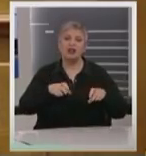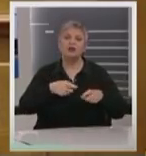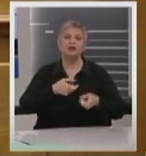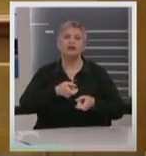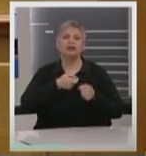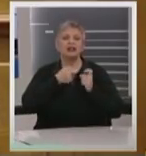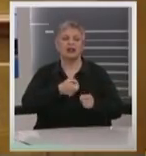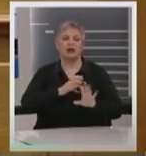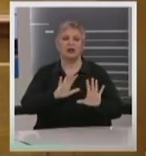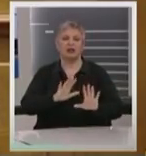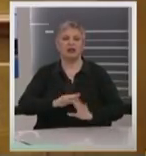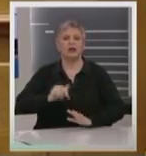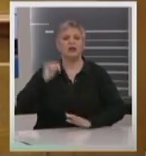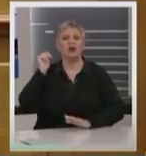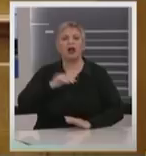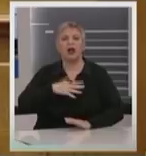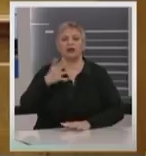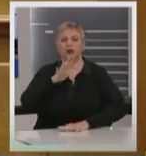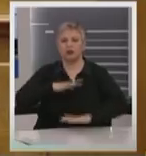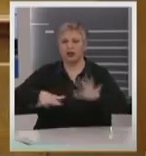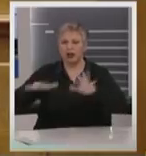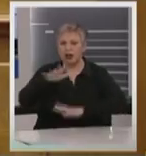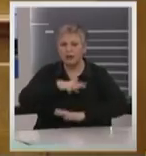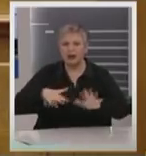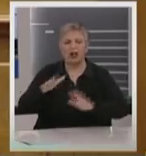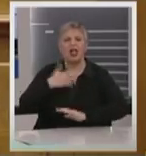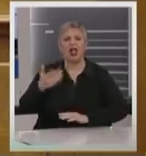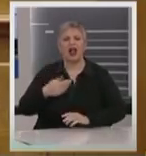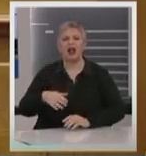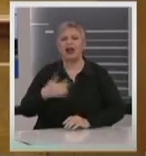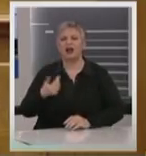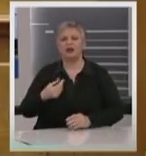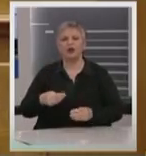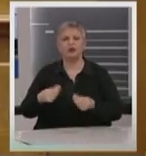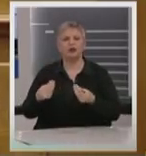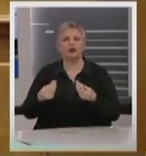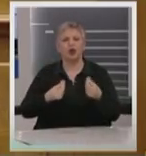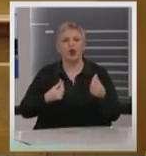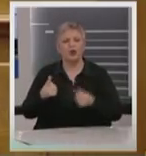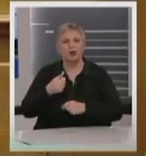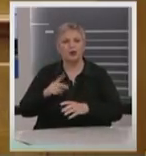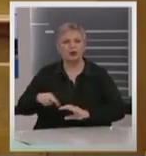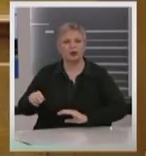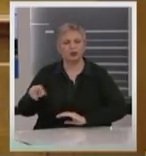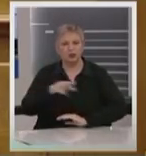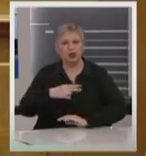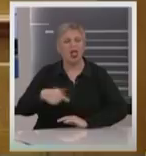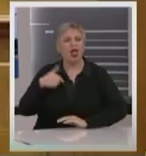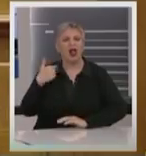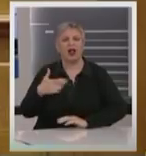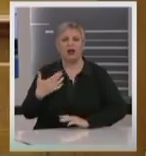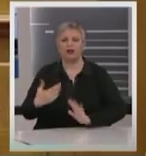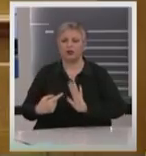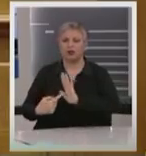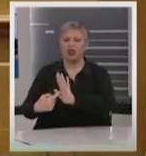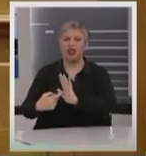τη ρεμούλα, τον οπορτενισμό και την απατεωνιά και την κομπίνα, δηλητηριάζοντας ολόκληρη την κοινωνία και τις νέες γενιές